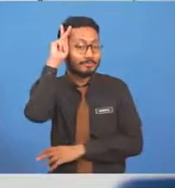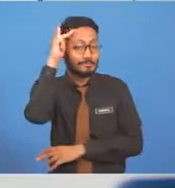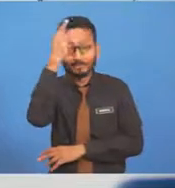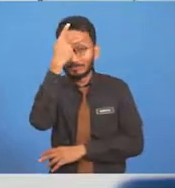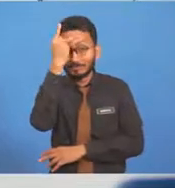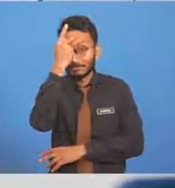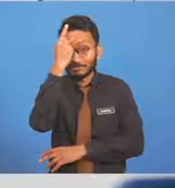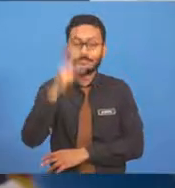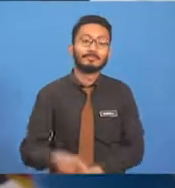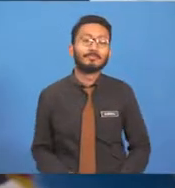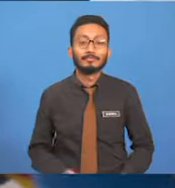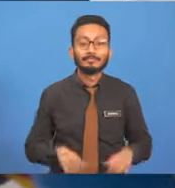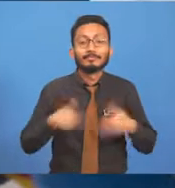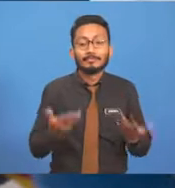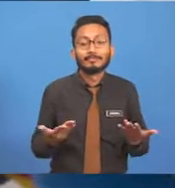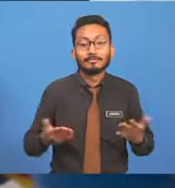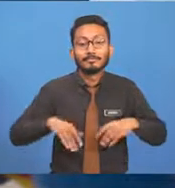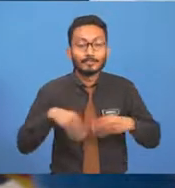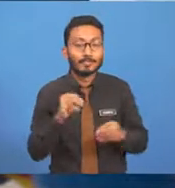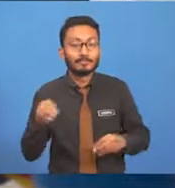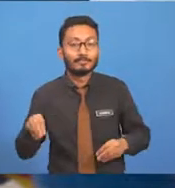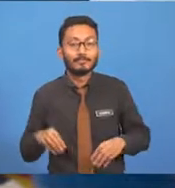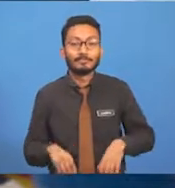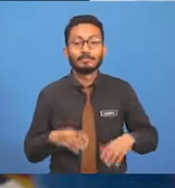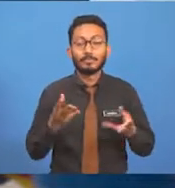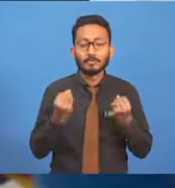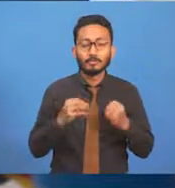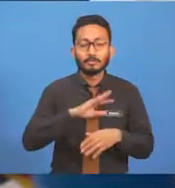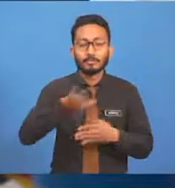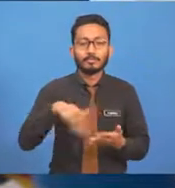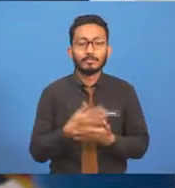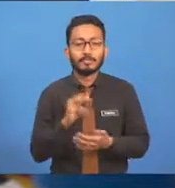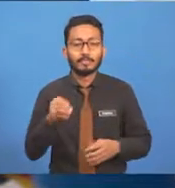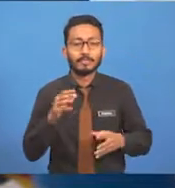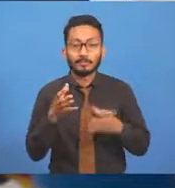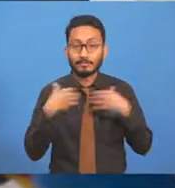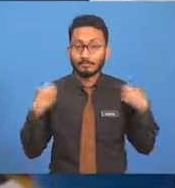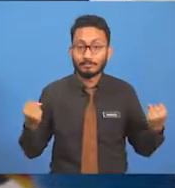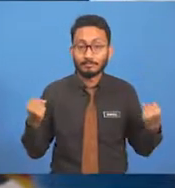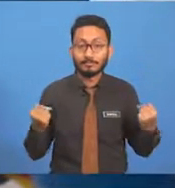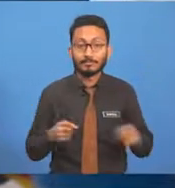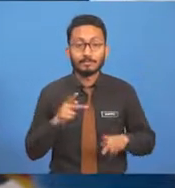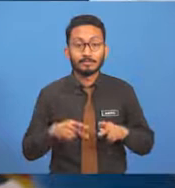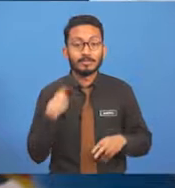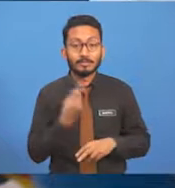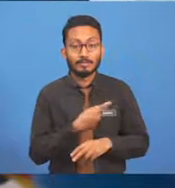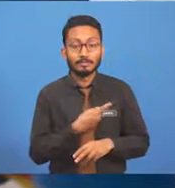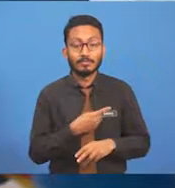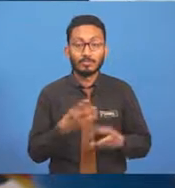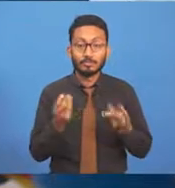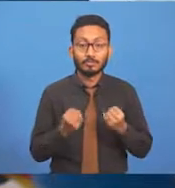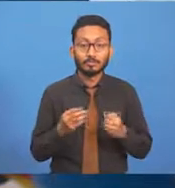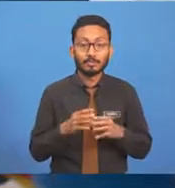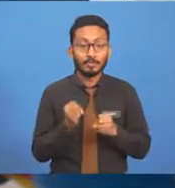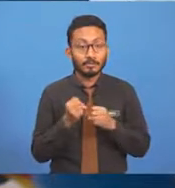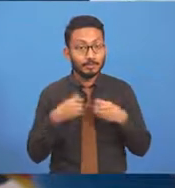dengan kesihatan murid-murid? Cikgu harap semuanya sihat. Kalau kita inginkan kesihatan yang baik, kita